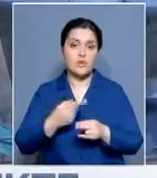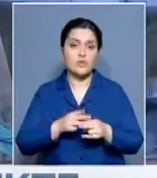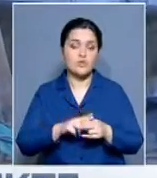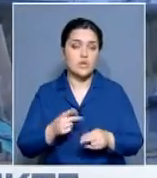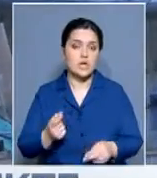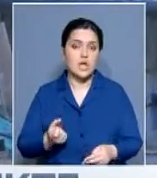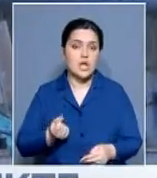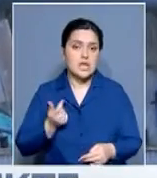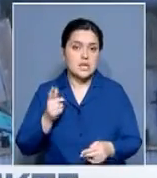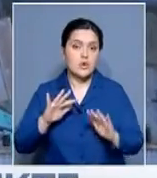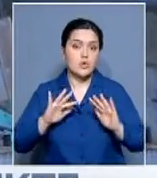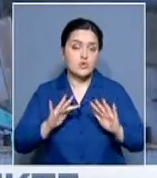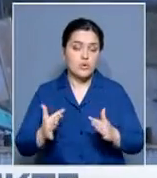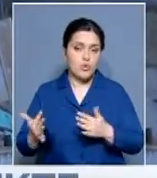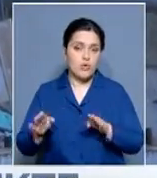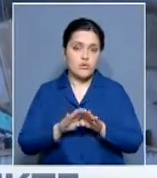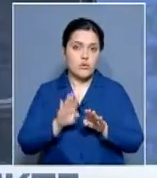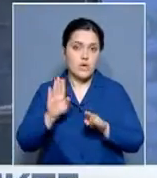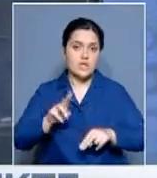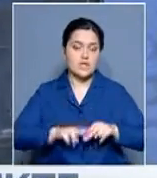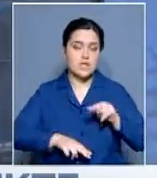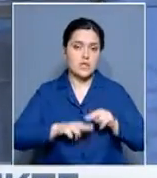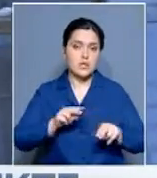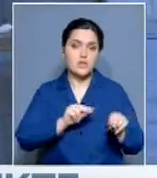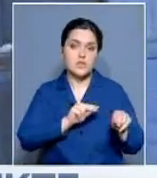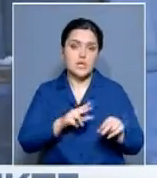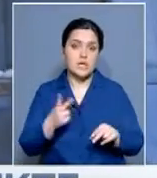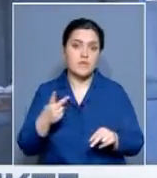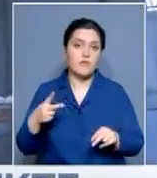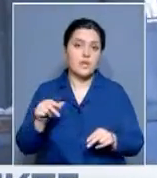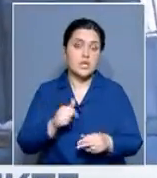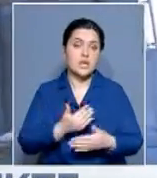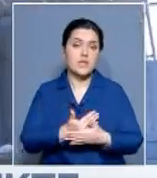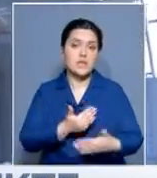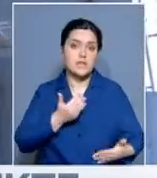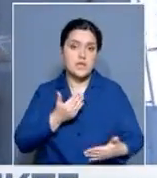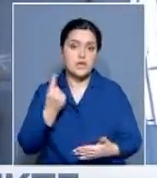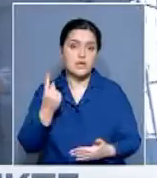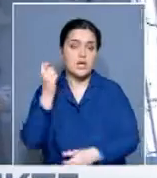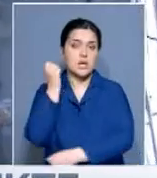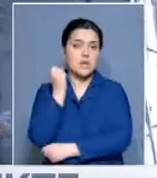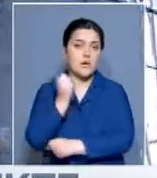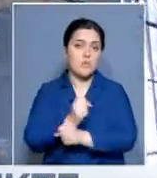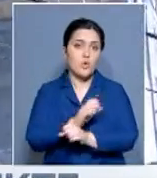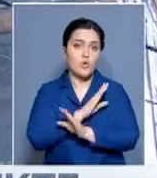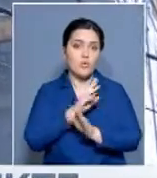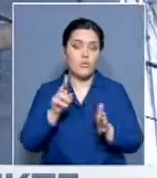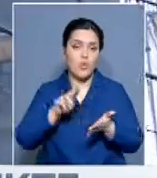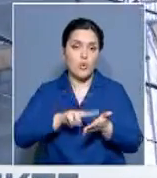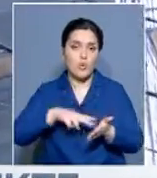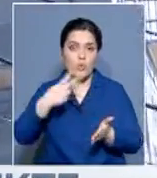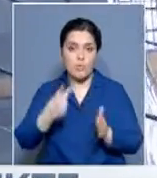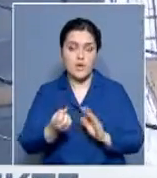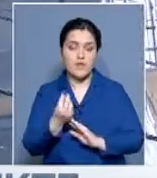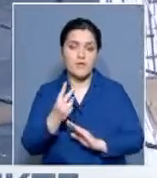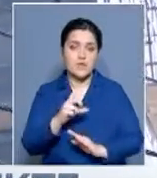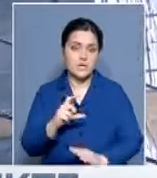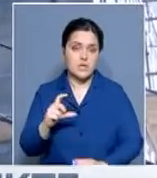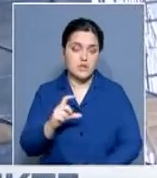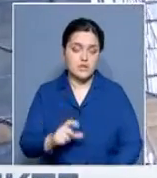целом, в регионе это уже не первый случай на строительстве. 2 недели назад погиб еще один рабочий. Он сорвался с высоты 12